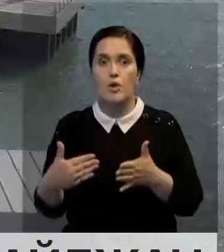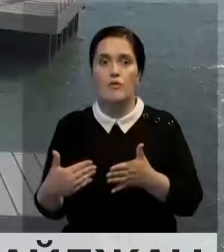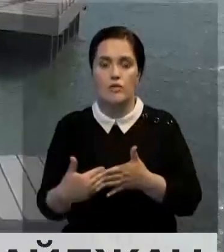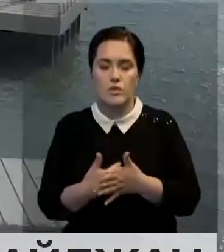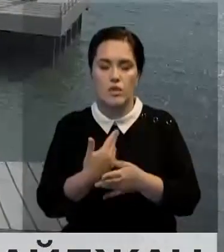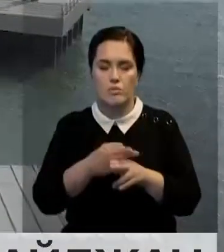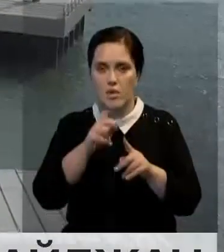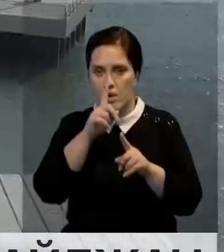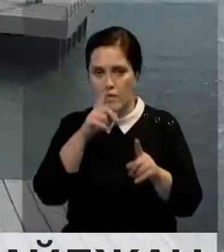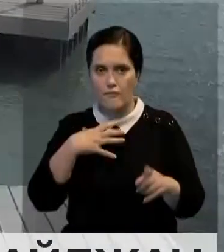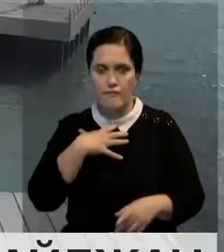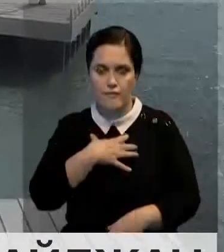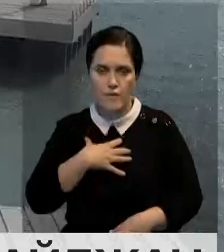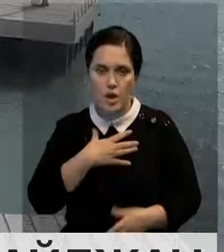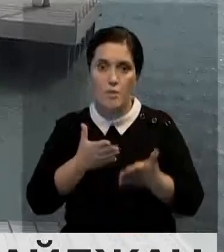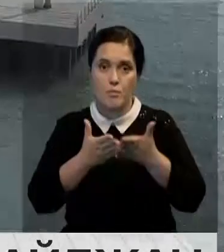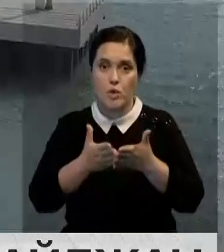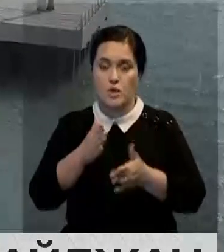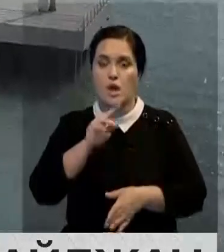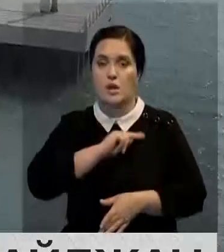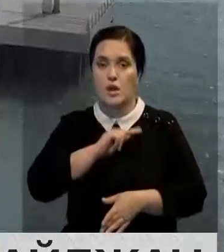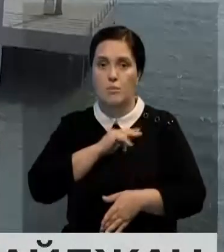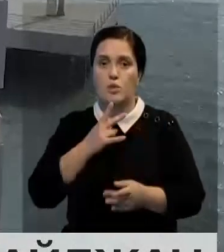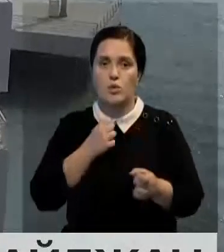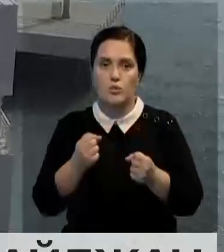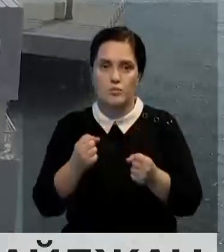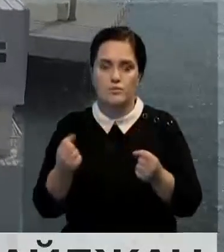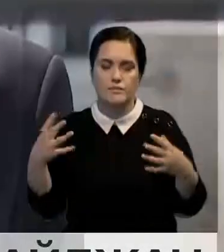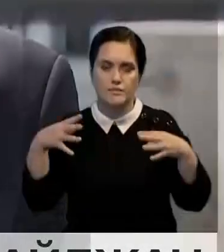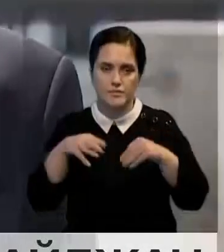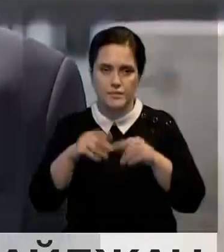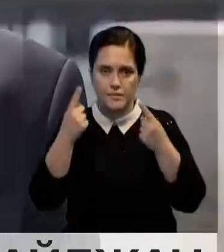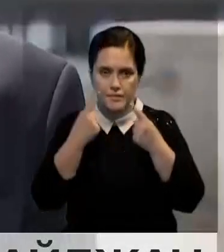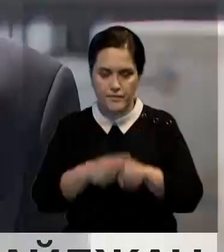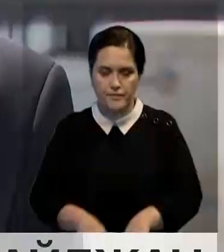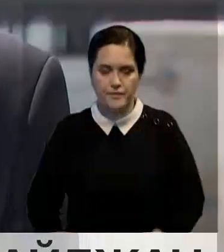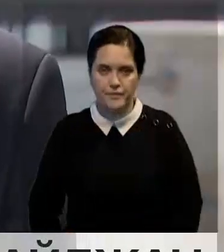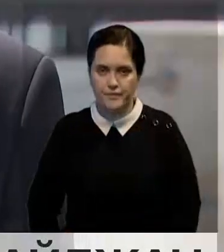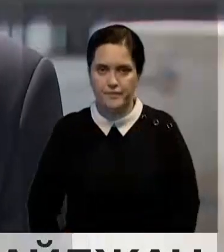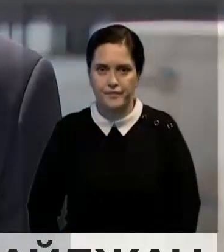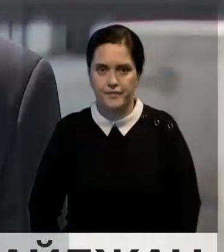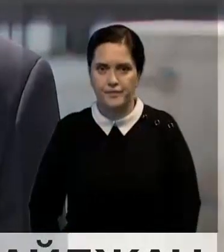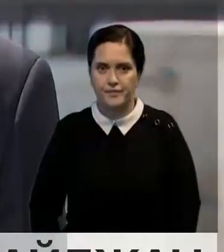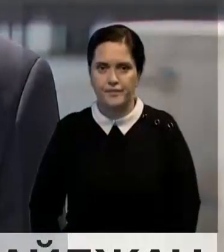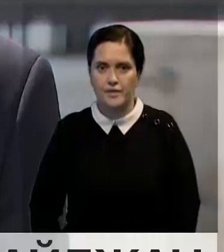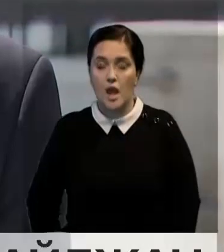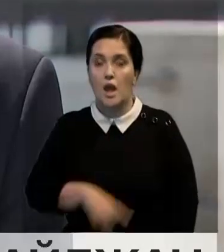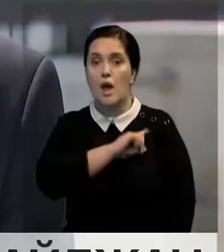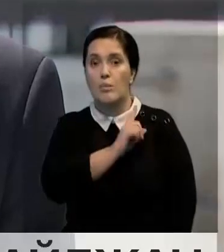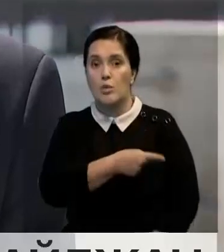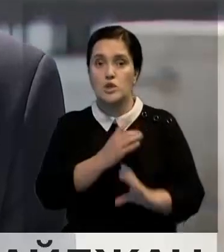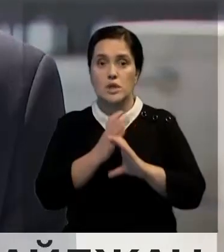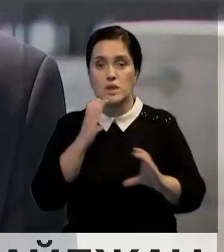приобрел особую актуальность. Порты работают, осталось укрепить инфраструктуру. Мощности трубопроводной системы